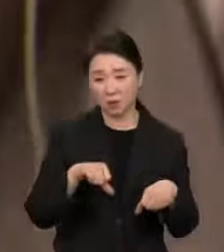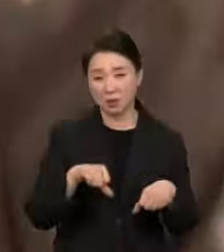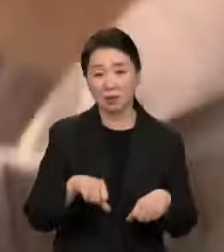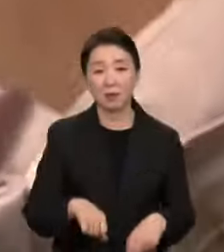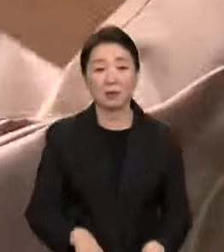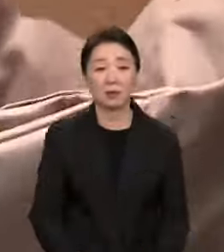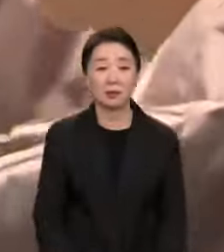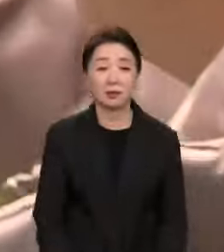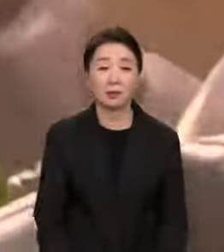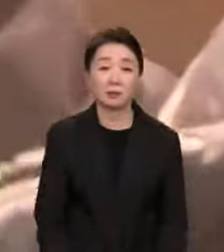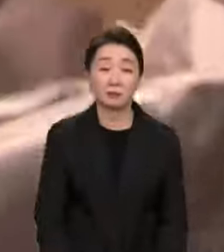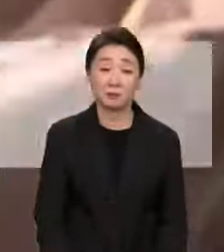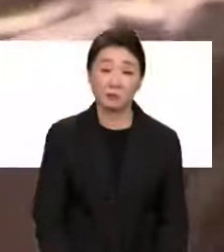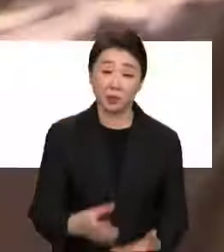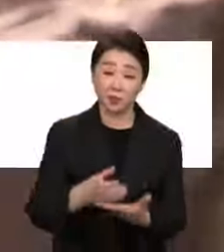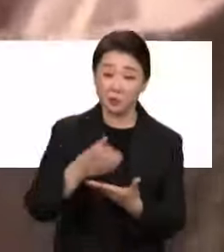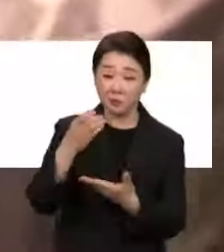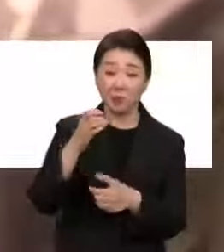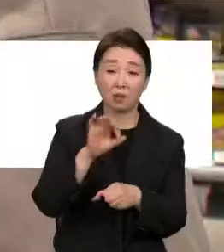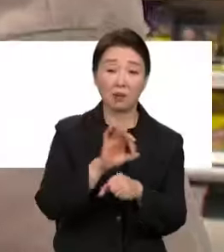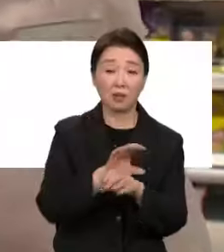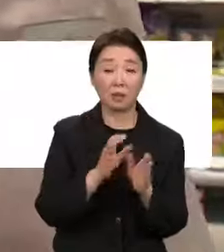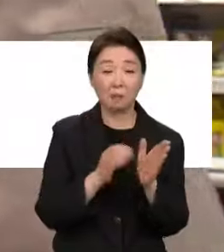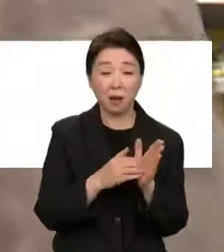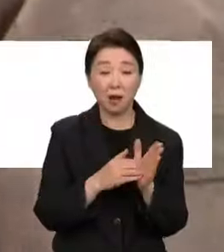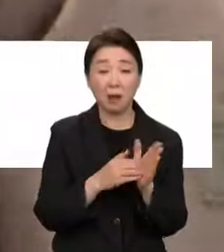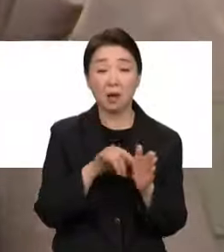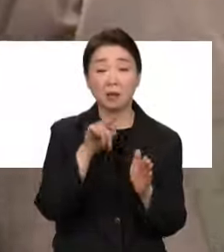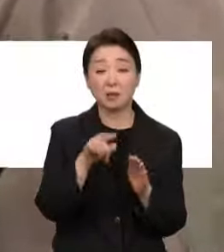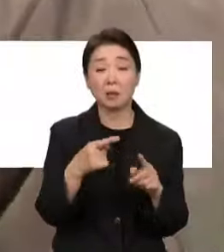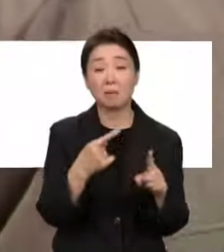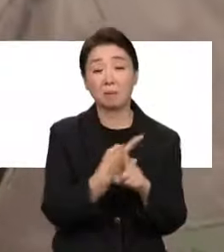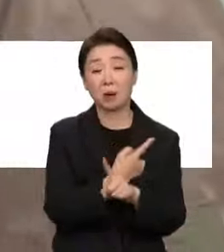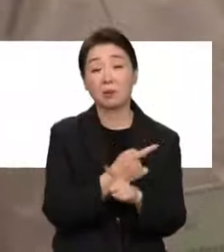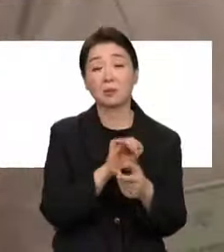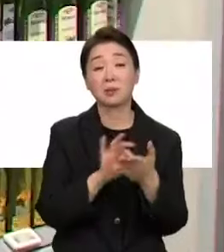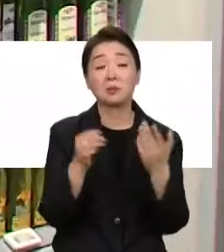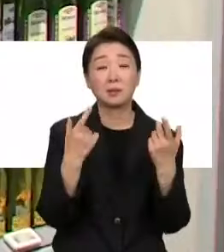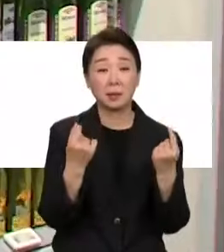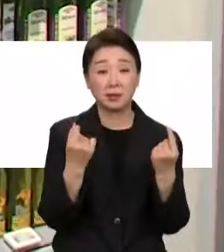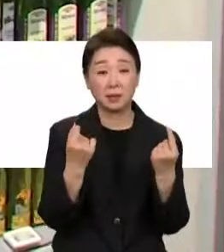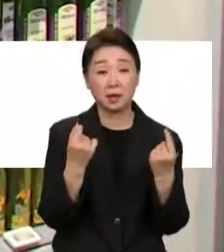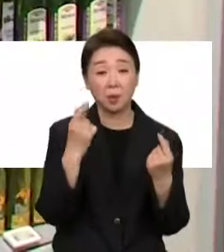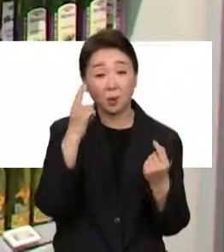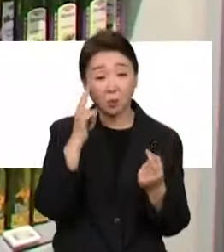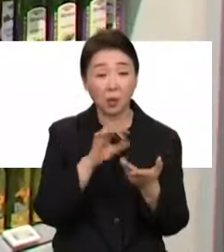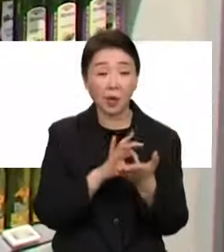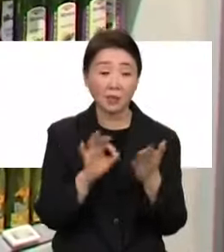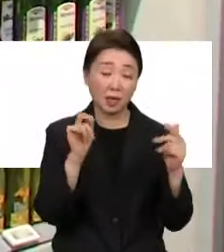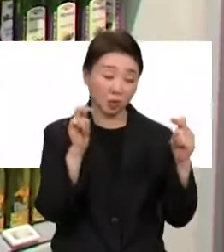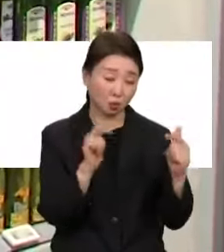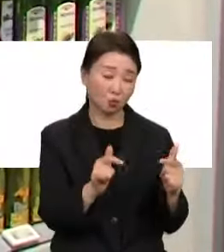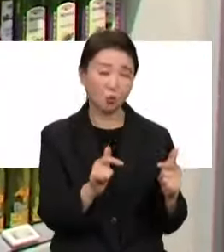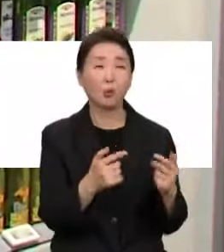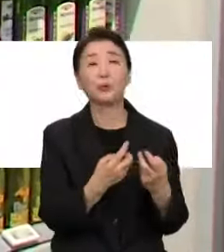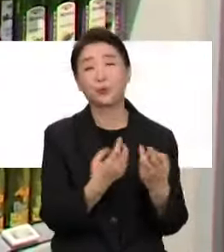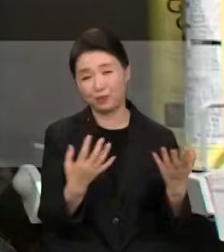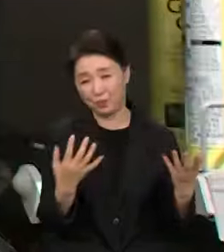있습니다. 큰 병에 좀 싸다고. 네. 근데 이제 그걸로 바꿔 쓰는 것 같더라고. 쓰는 걸 조금이라도 줄일 수밖에